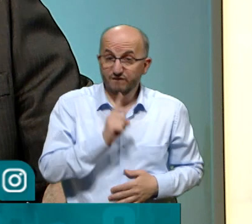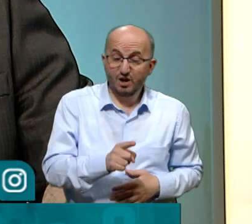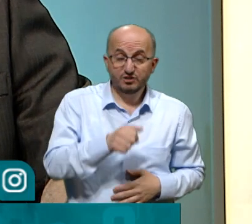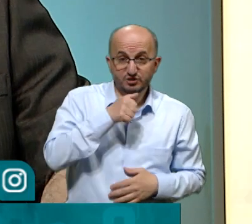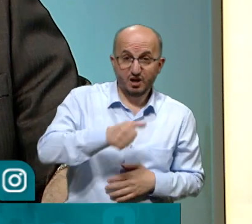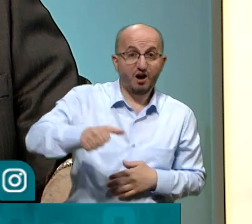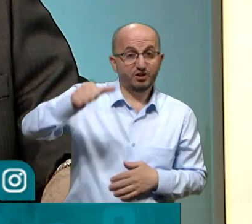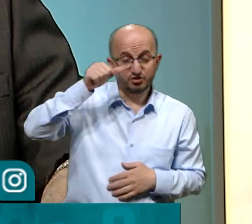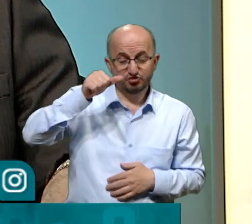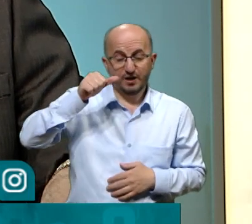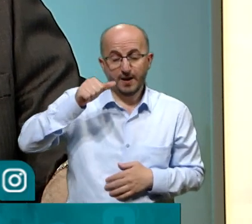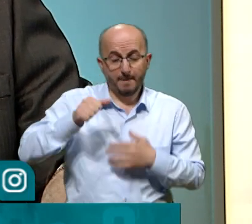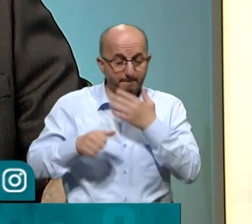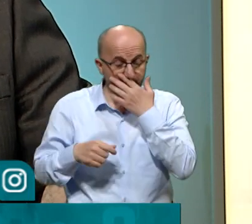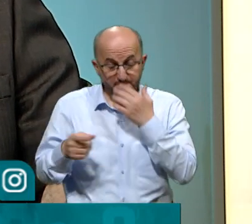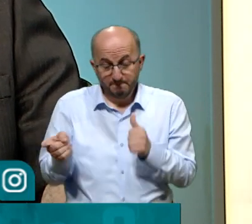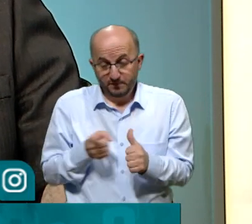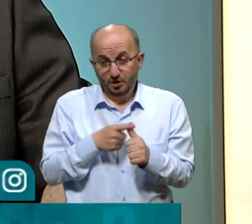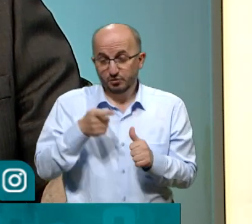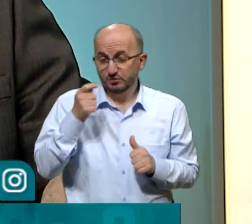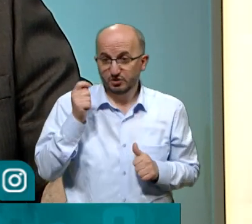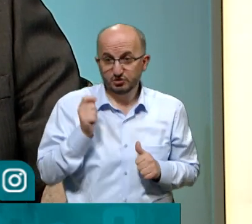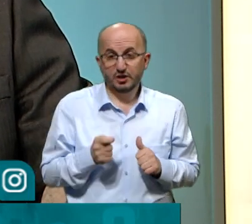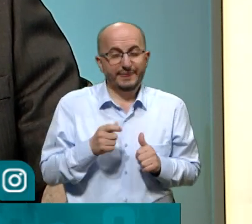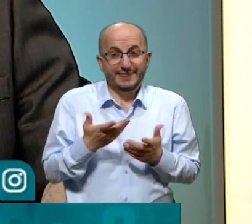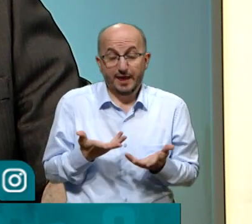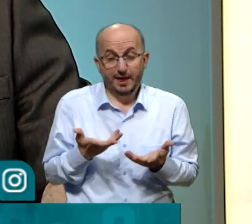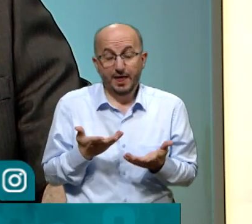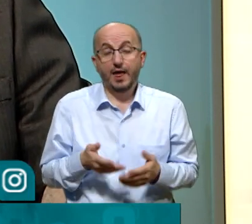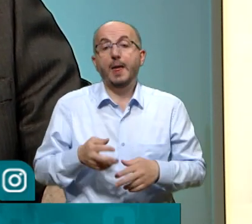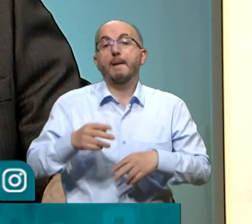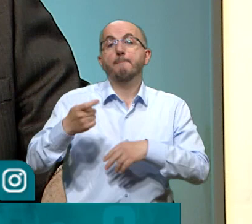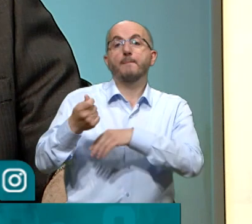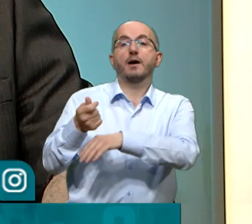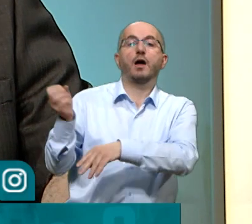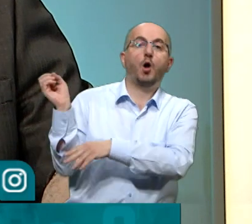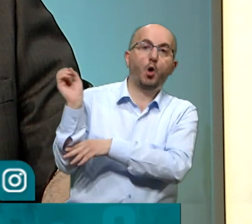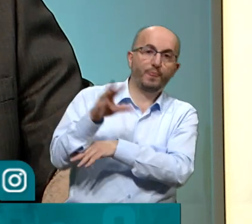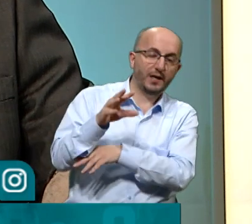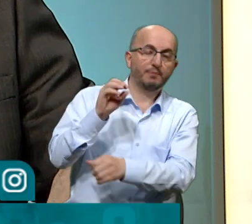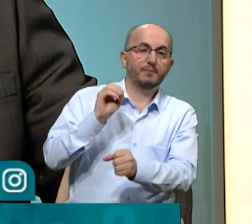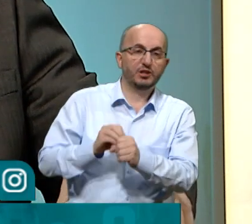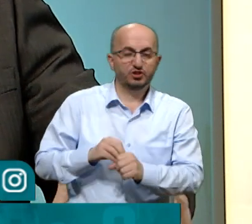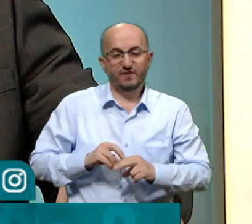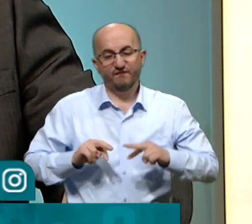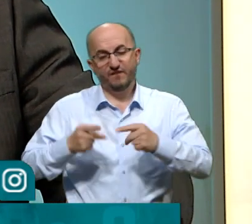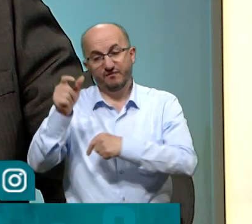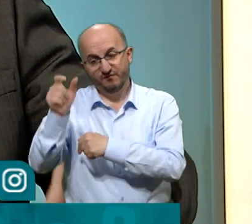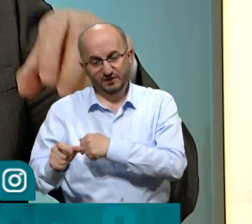hacda farz saçta öncelikli şart neymiş Bedel gönderebilmek için